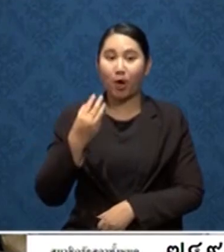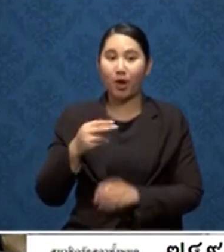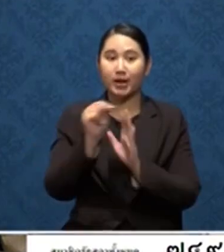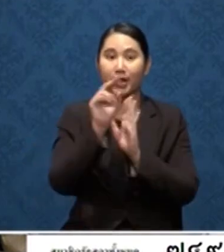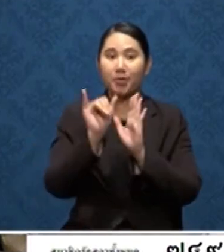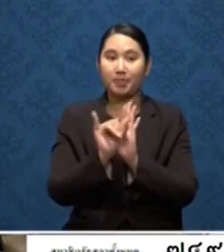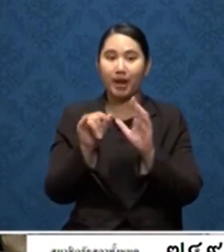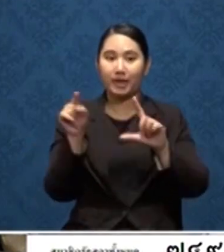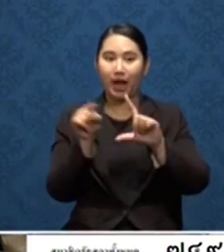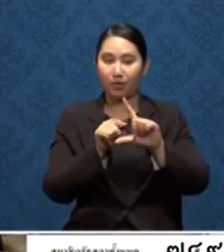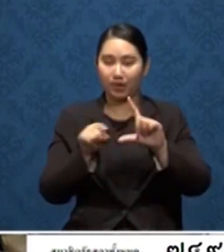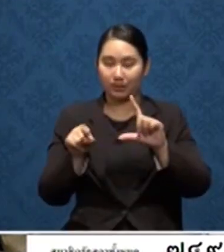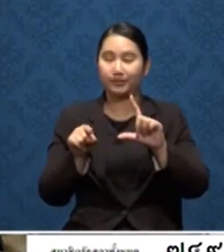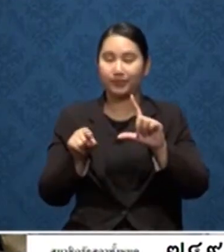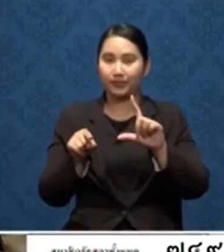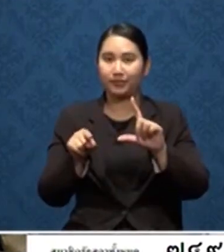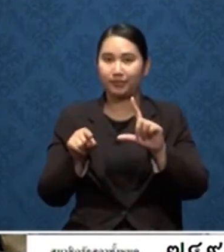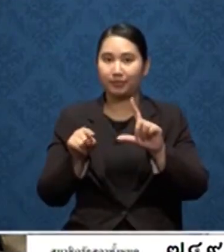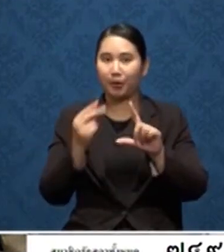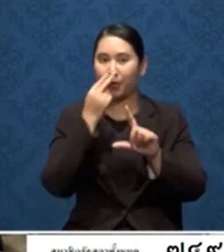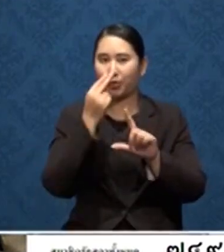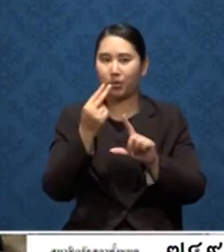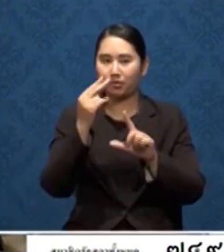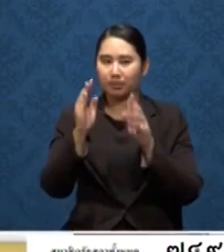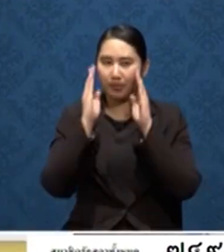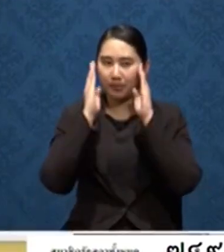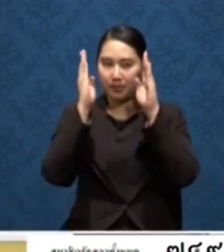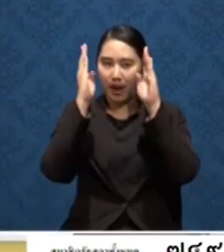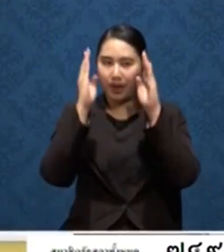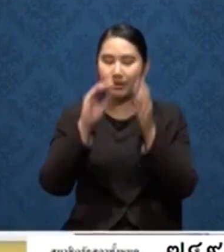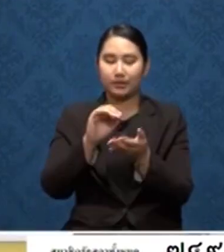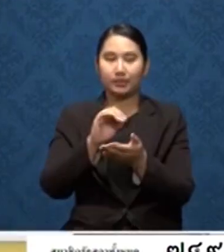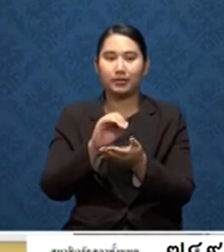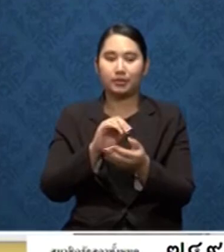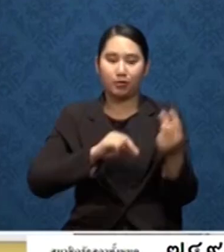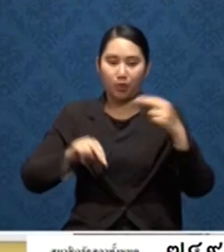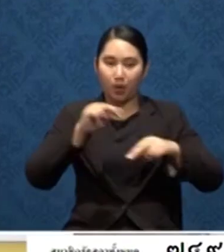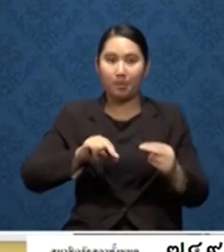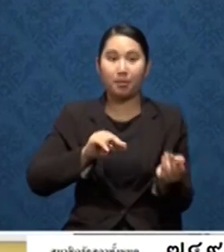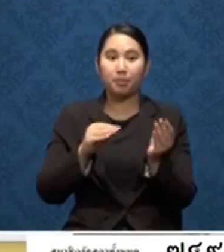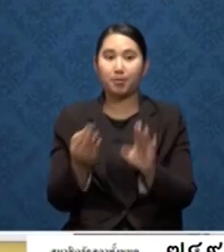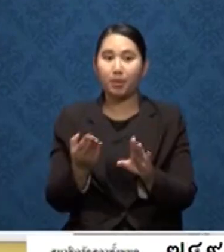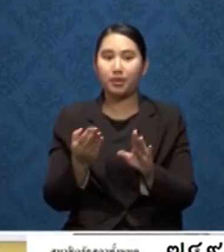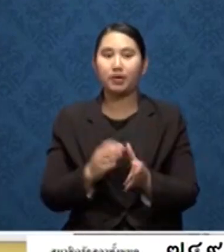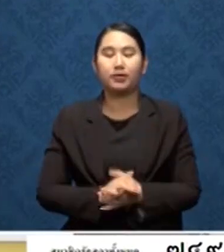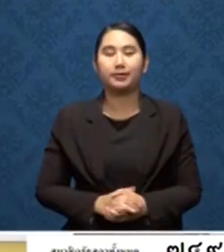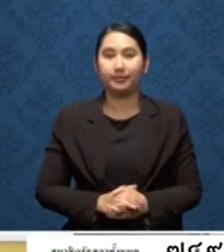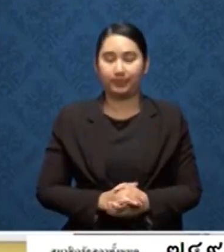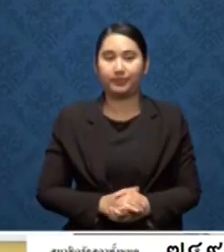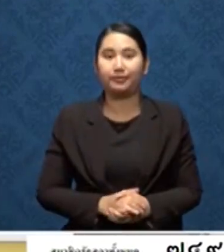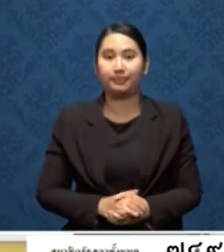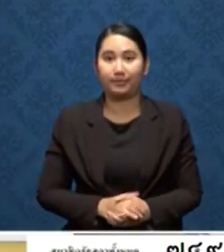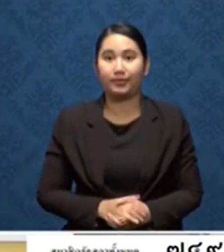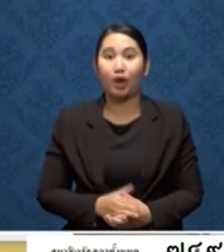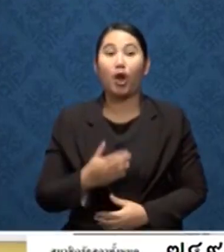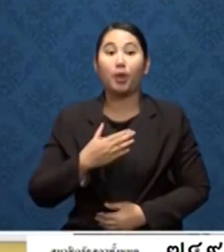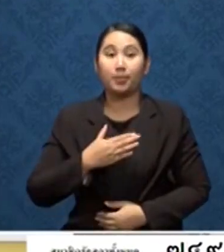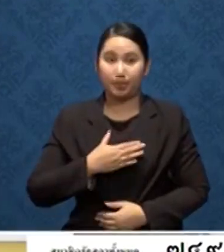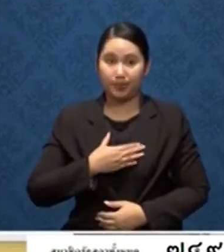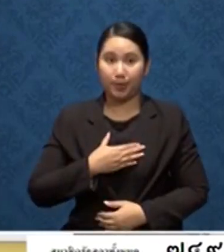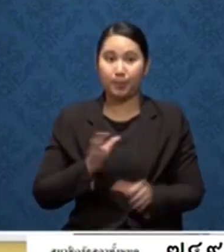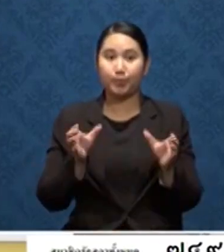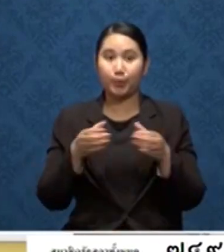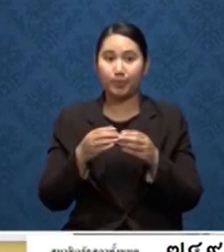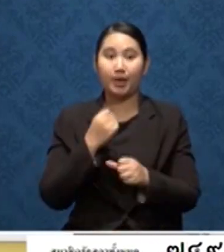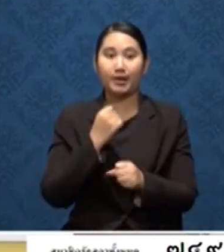นโยบายบางส่วนของพรรคก้าวไกลนั้นมีจุดมุ่งหมายในการล้มล้างการปกครองในฐานะคนที่เป็นส่วนหนึ่งที่